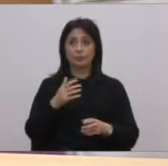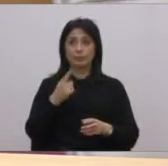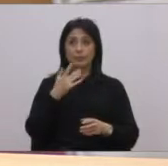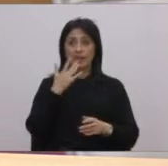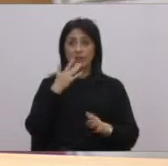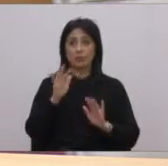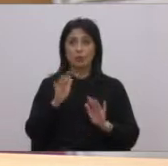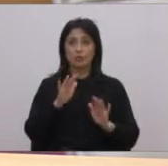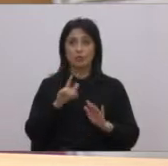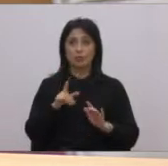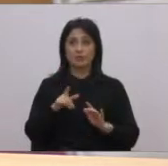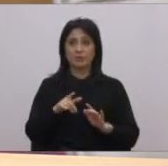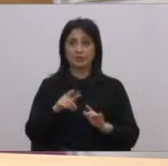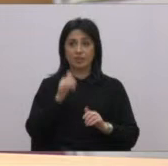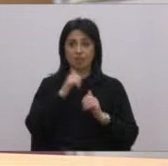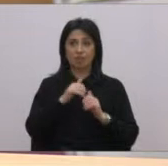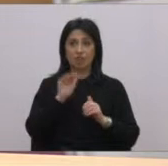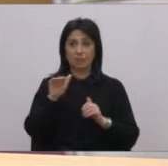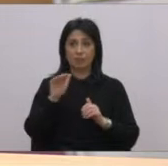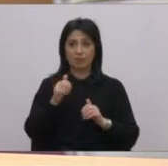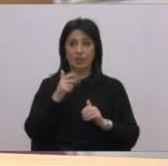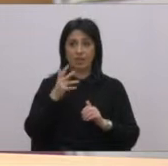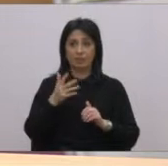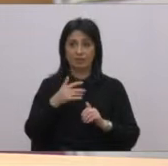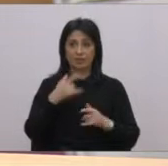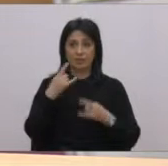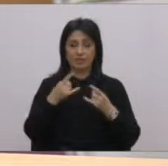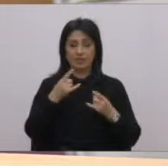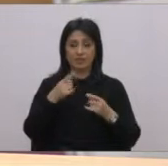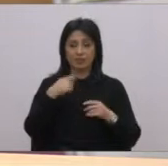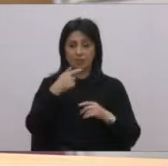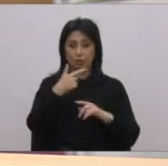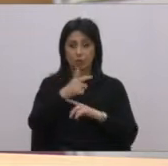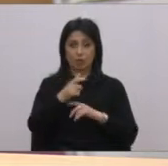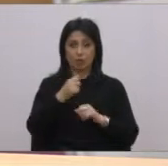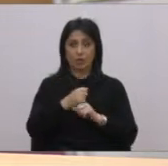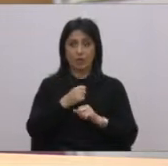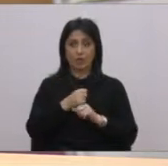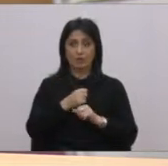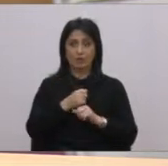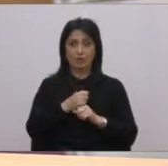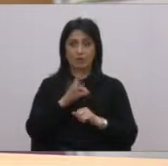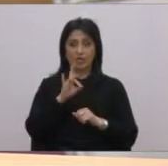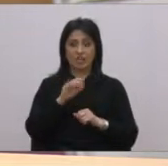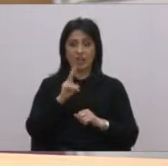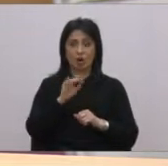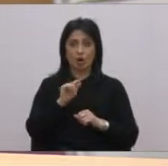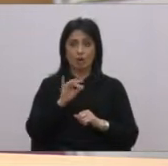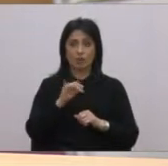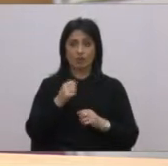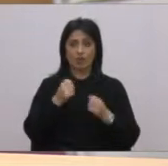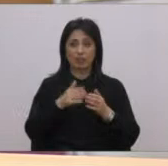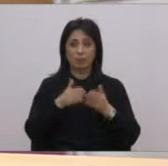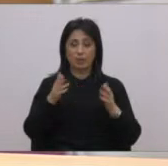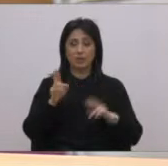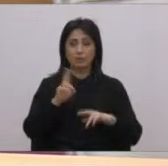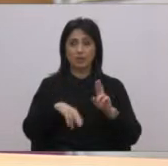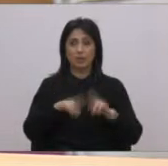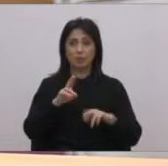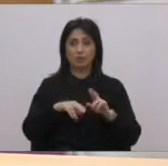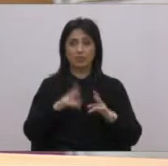ერთიან ნაციონალურ მოძრაობას ხშირად მიმართავენ, და ამაზე რამდენიმე სატელევიზიო სიუჟეტიც გაკეთდა რიკოთის ავტობანის